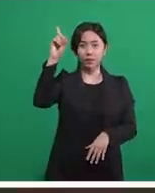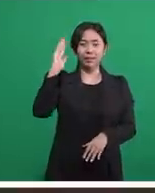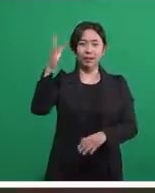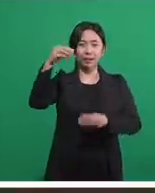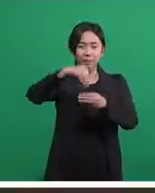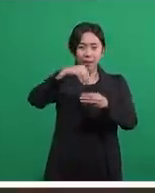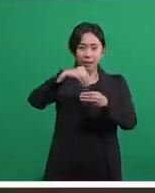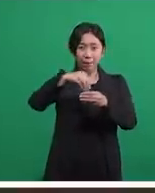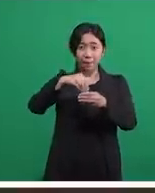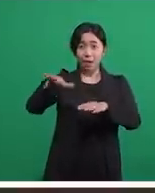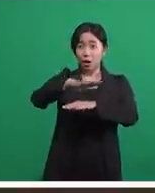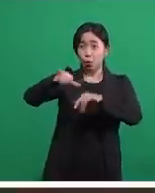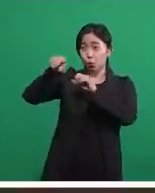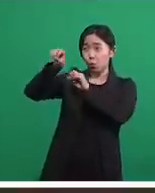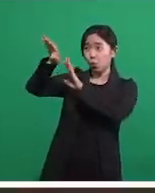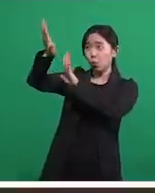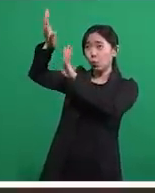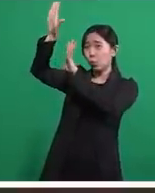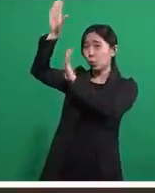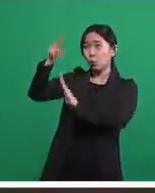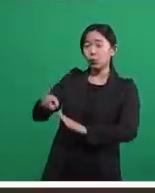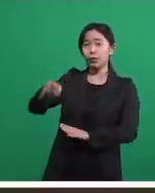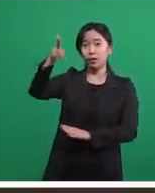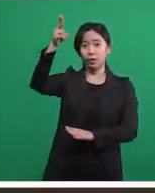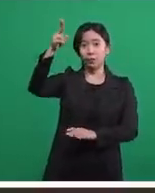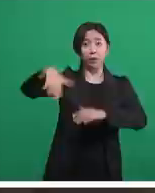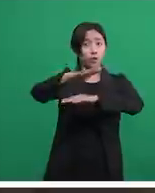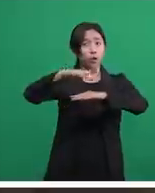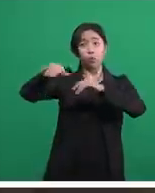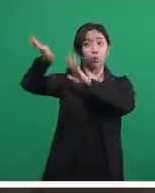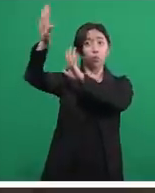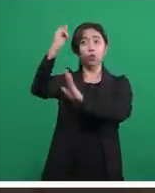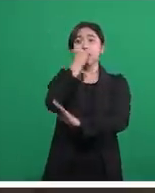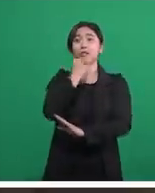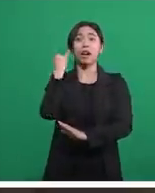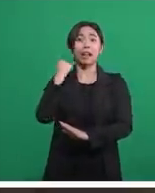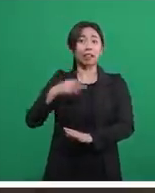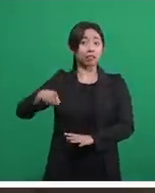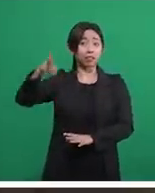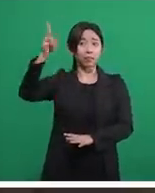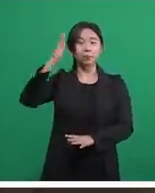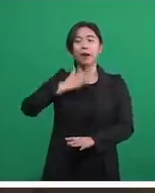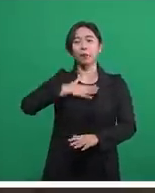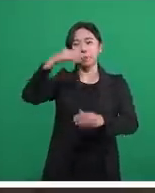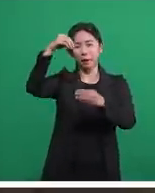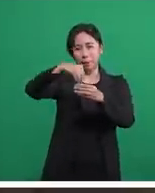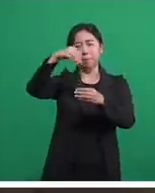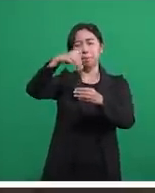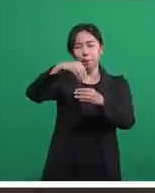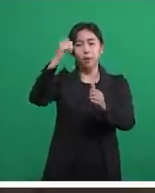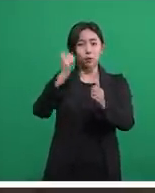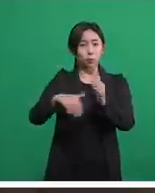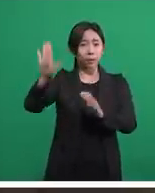di atas sebuah gunung yang menjulang tinggi ke atas. Di atas gunung Israel yang tinggi akan kutanam dia, agar